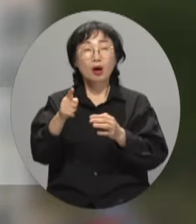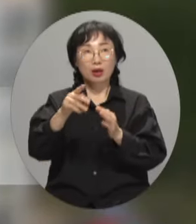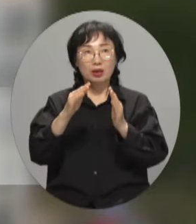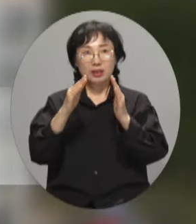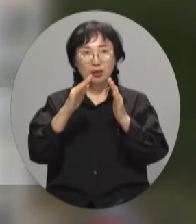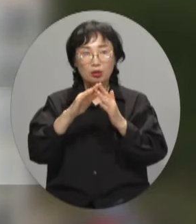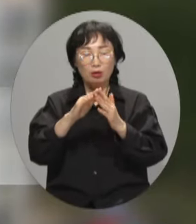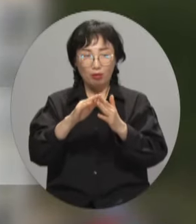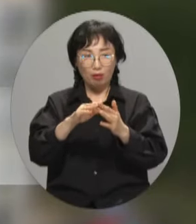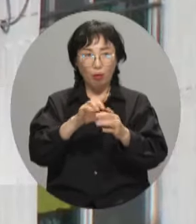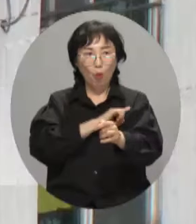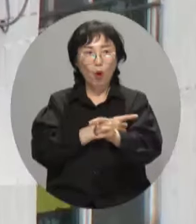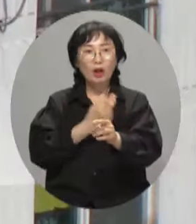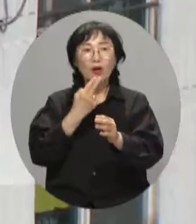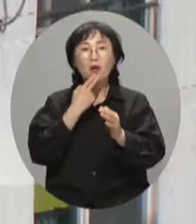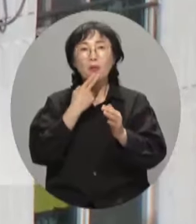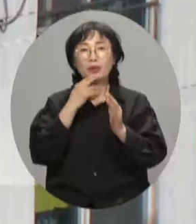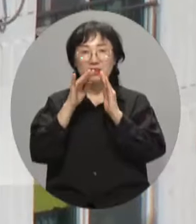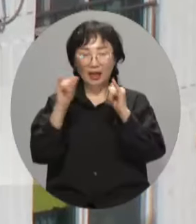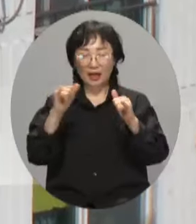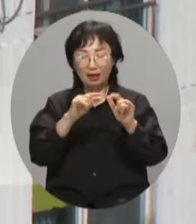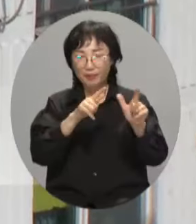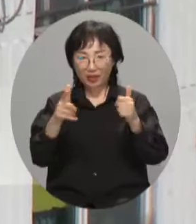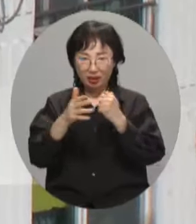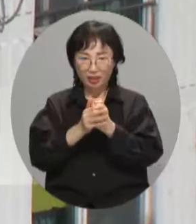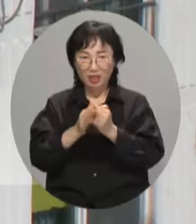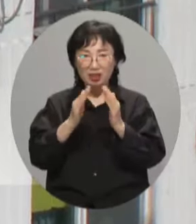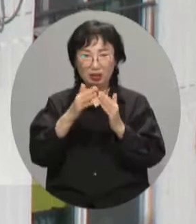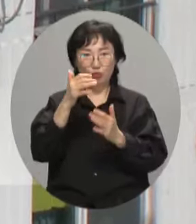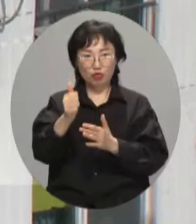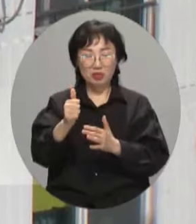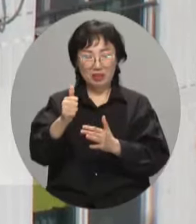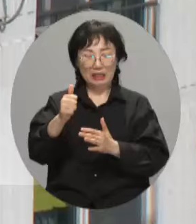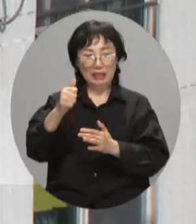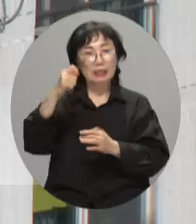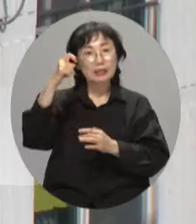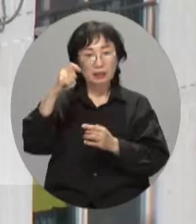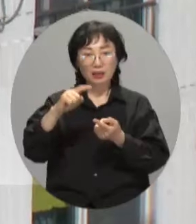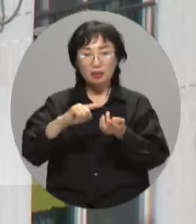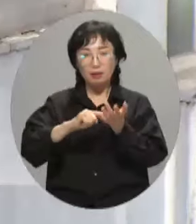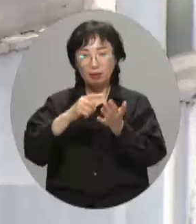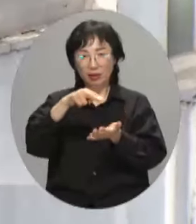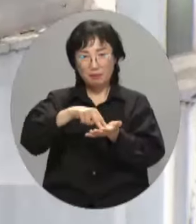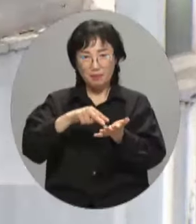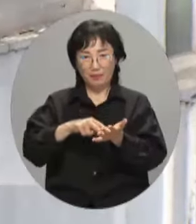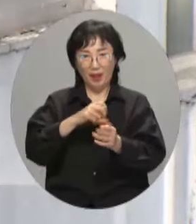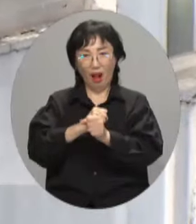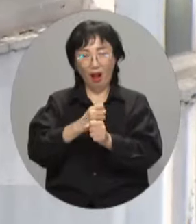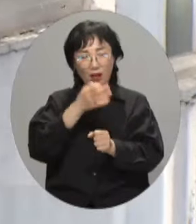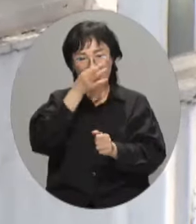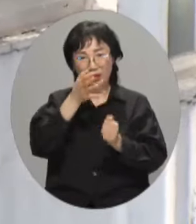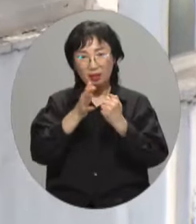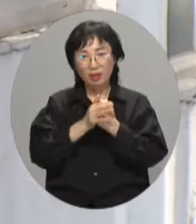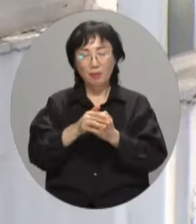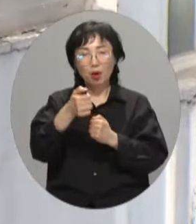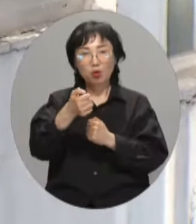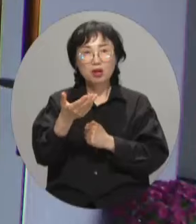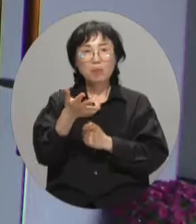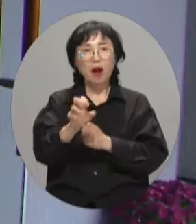집주인 행세를 해왔던 건데 5년간 임차인 500여 명으로부터 받아낸 임차 보증금만 58억 원에